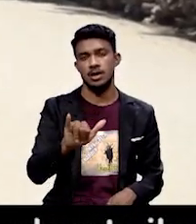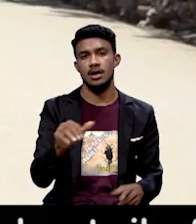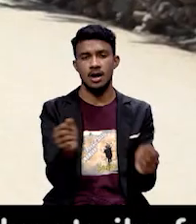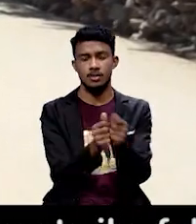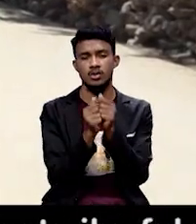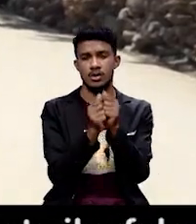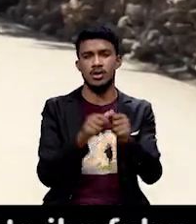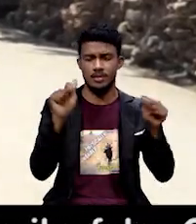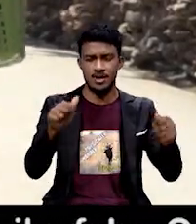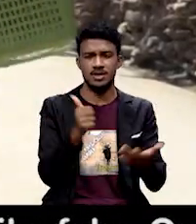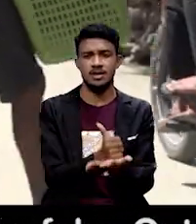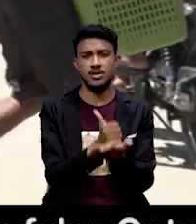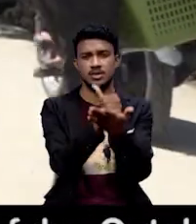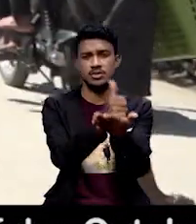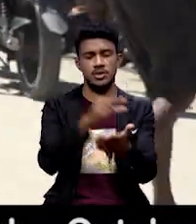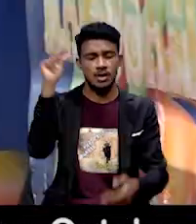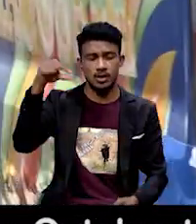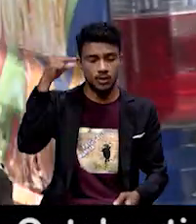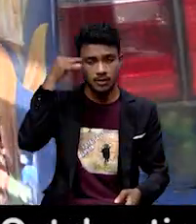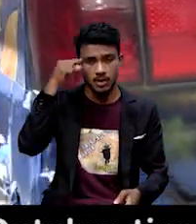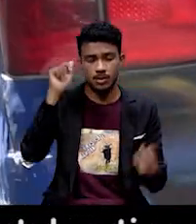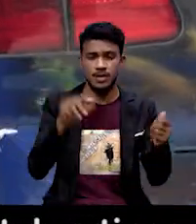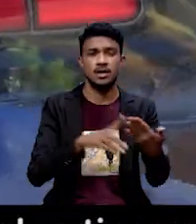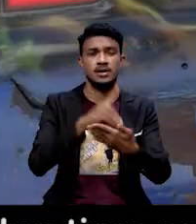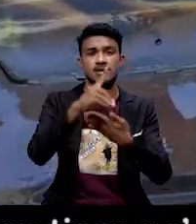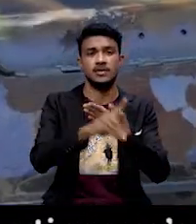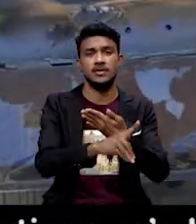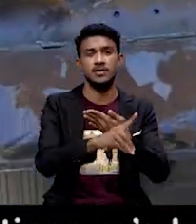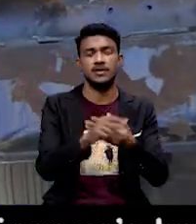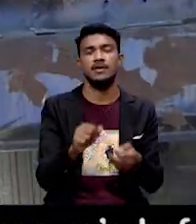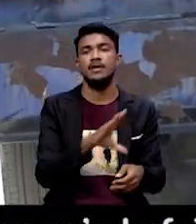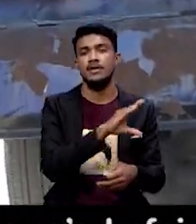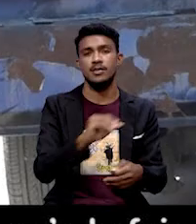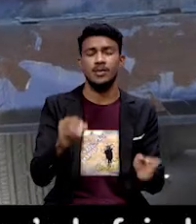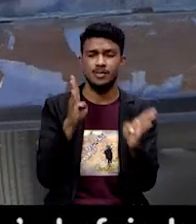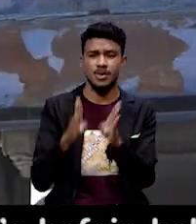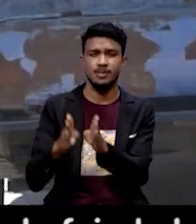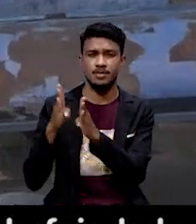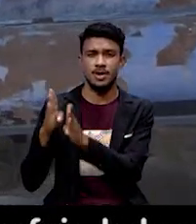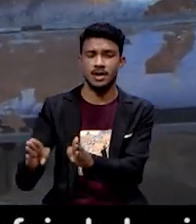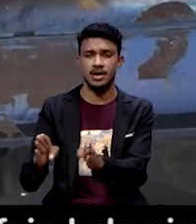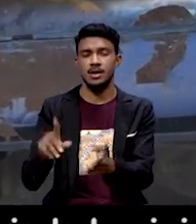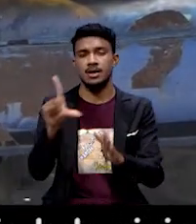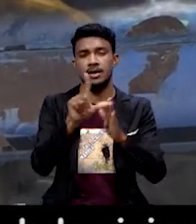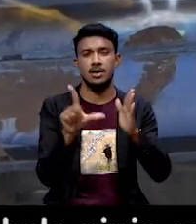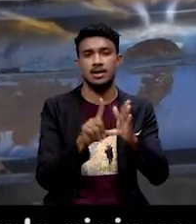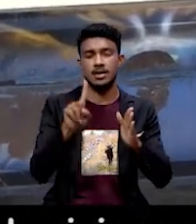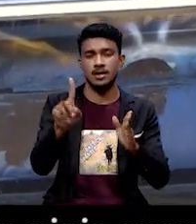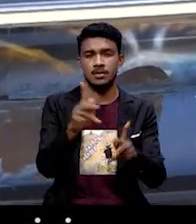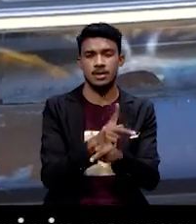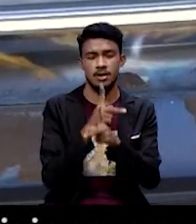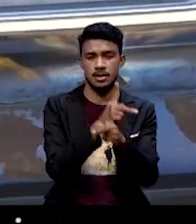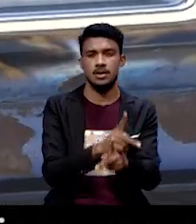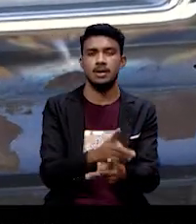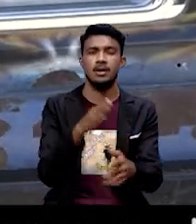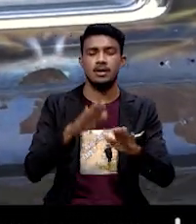atu ajuda governo hodi desenvolve no prepara esboço lei ida lei proteção ba labarek